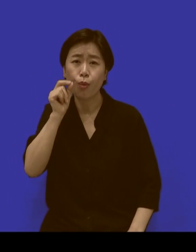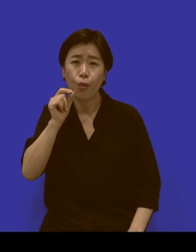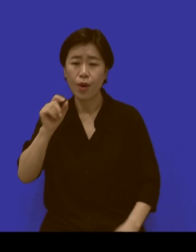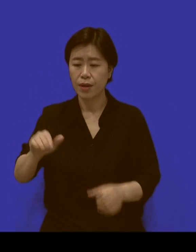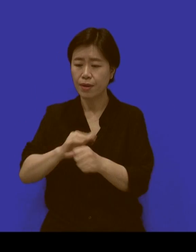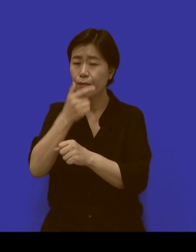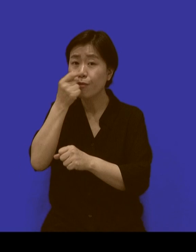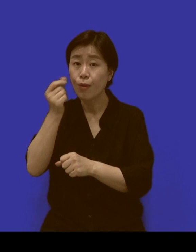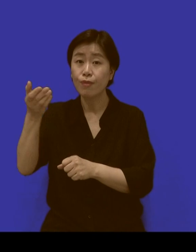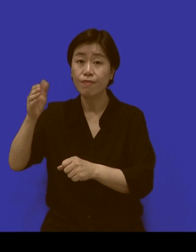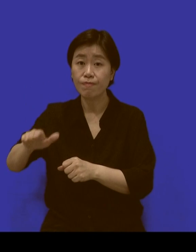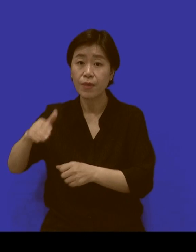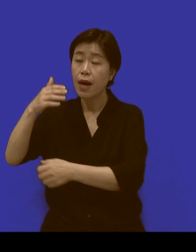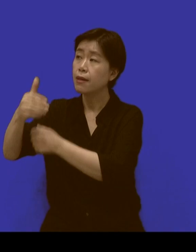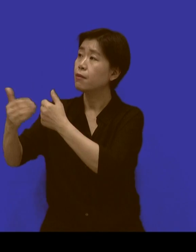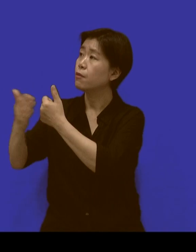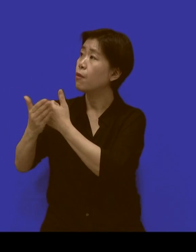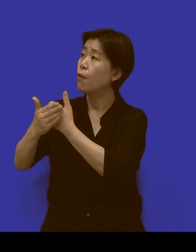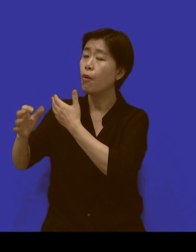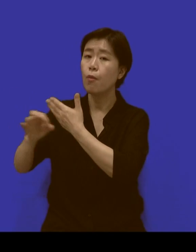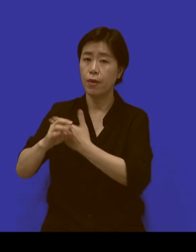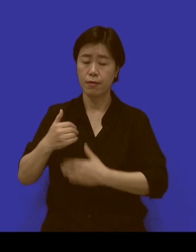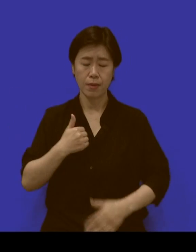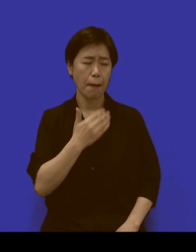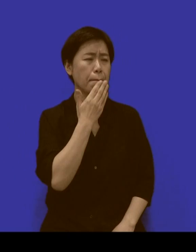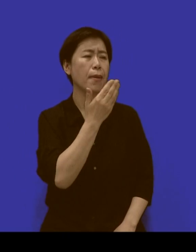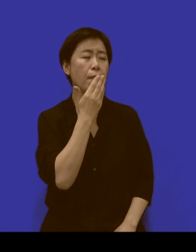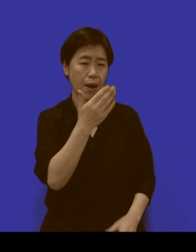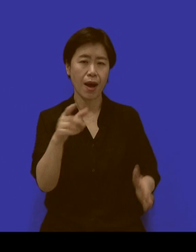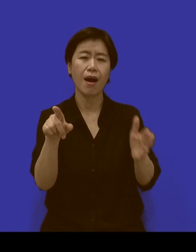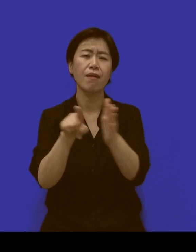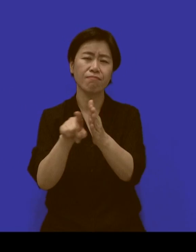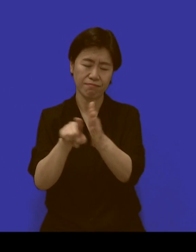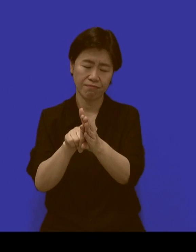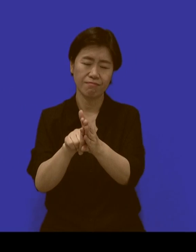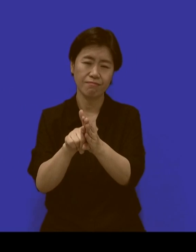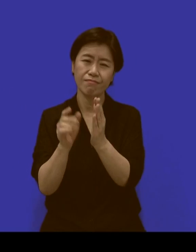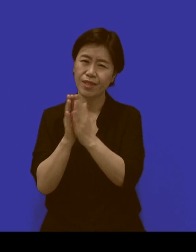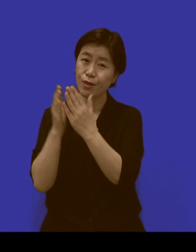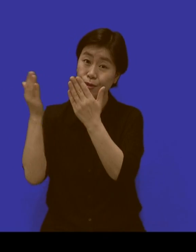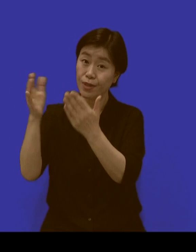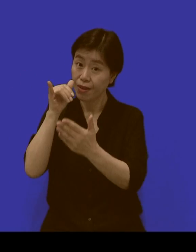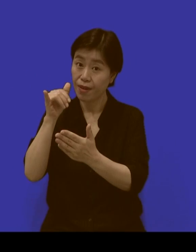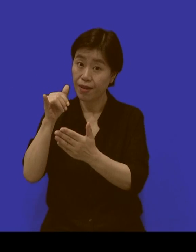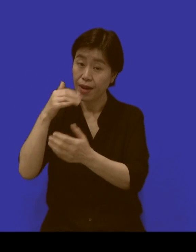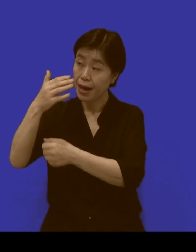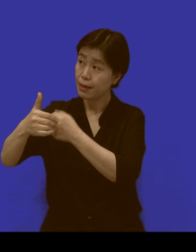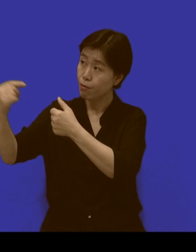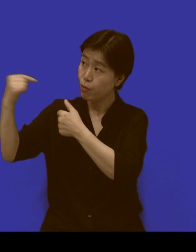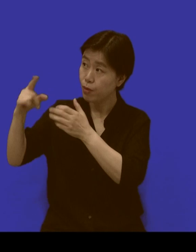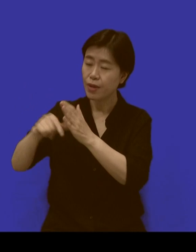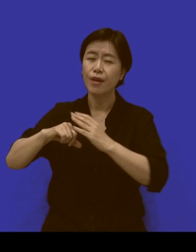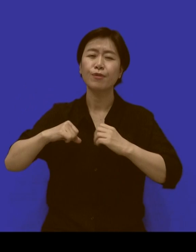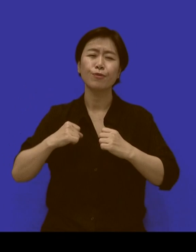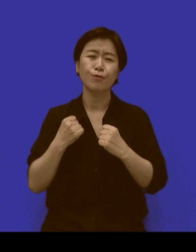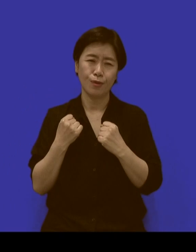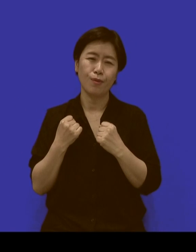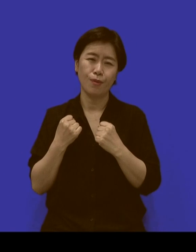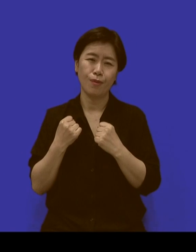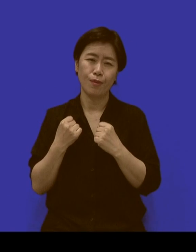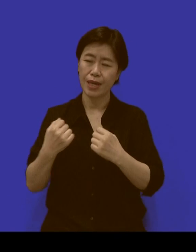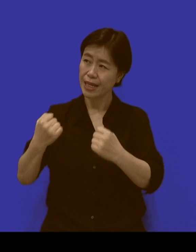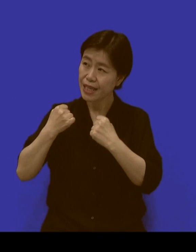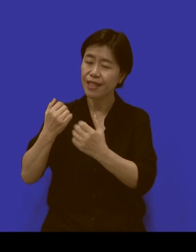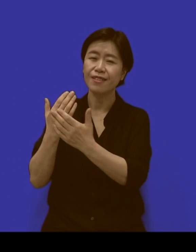당신이 부어주시면 할 수 있음을 믿습니다. 예. 그 사랑을 부어주실 때 제가 순종만 하게 해주세요. 예, 예. 예.